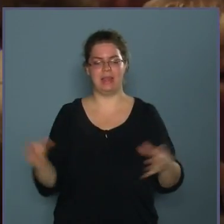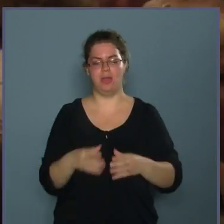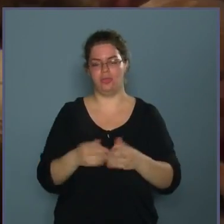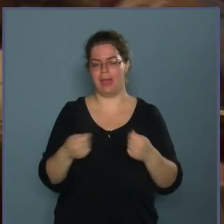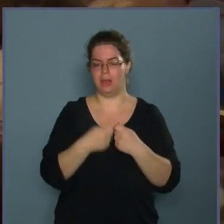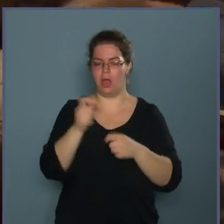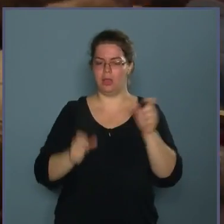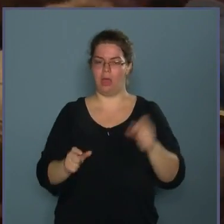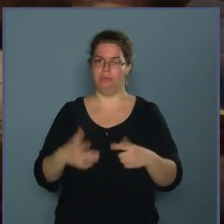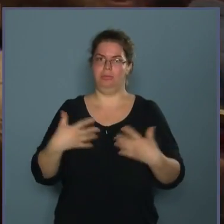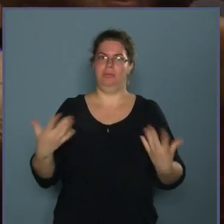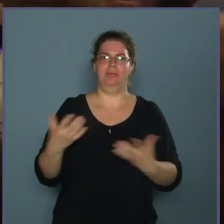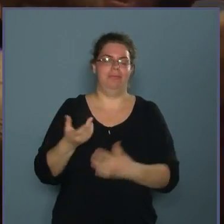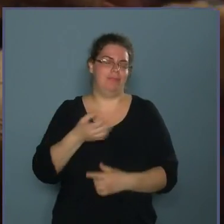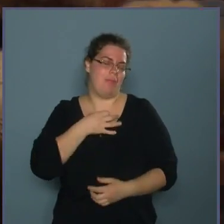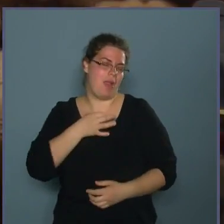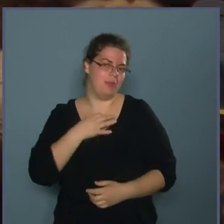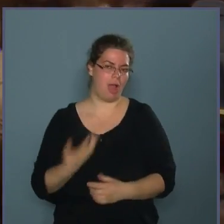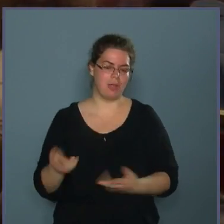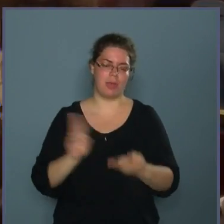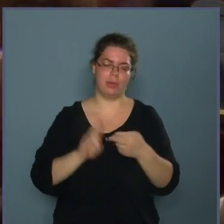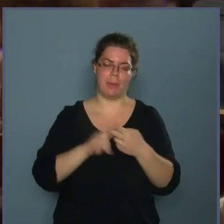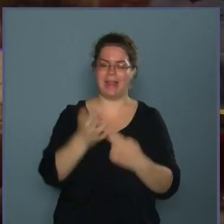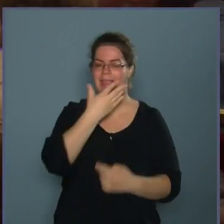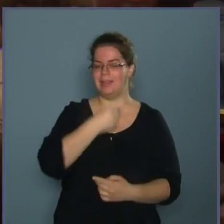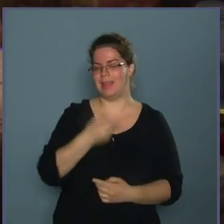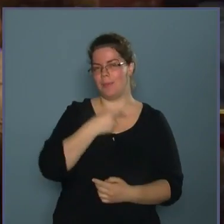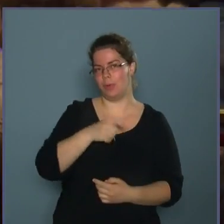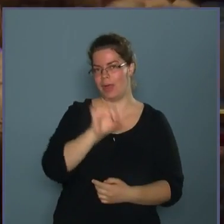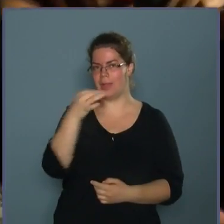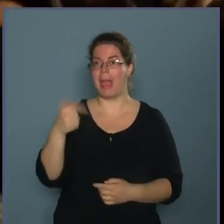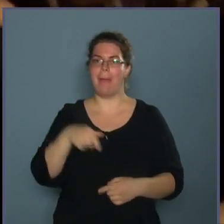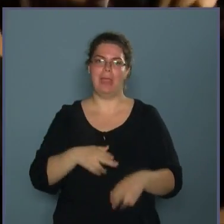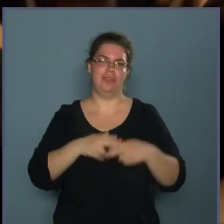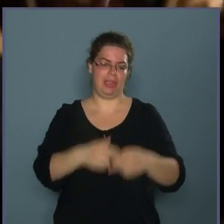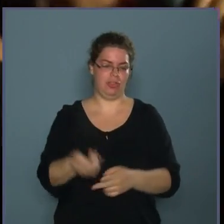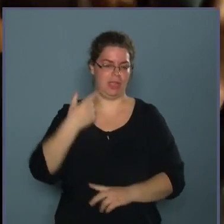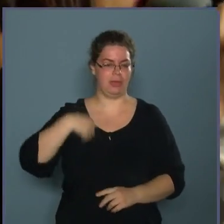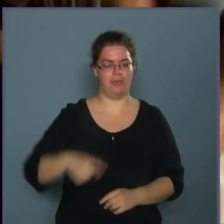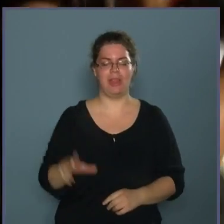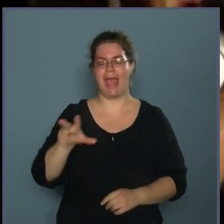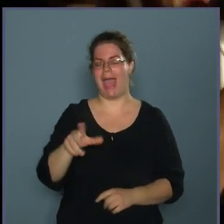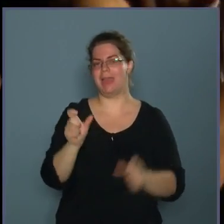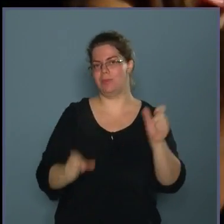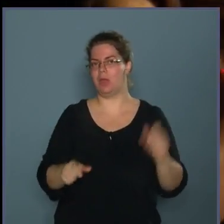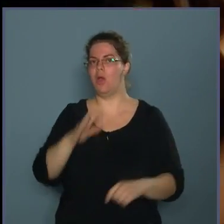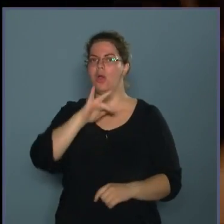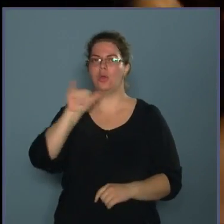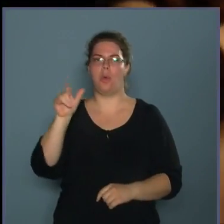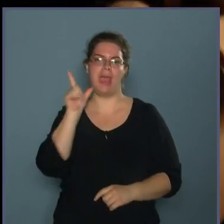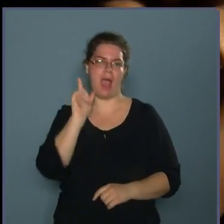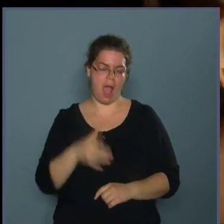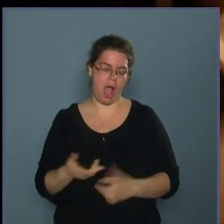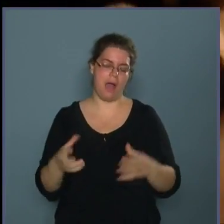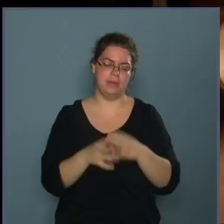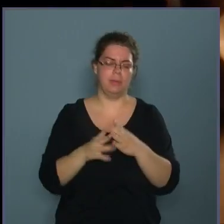tagjai fergeteges hangulatban ünnepelhették a szépkorúak napját. Mindebben segítségükre volt a háromtagú Royal Team csapata,